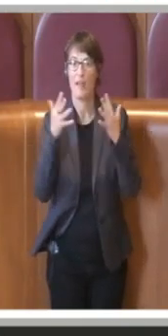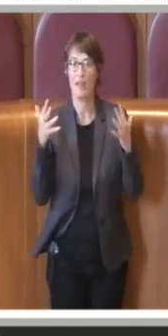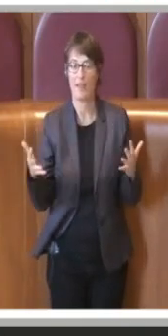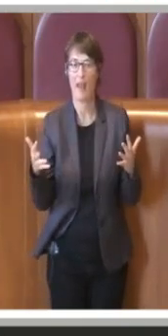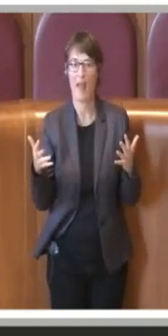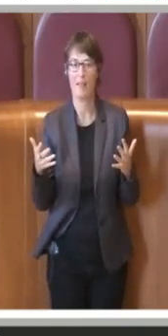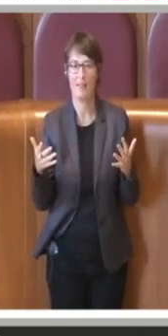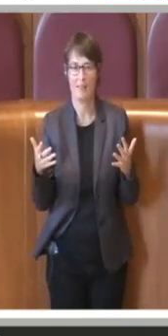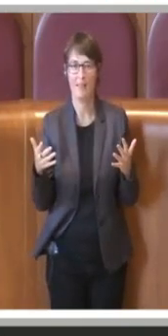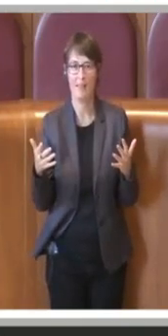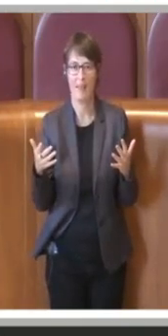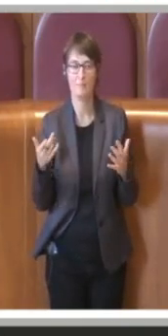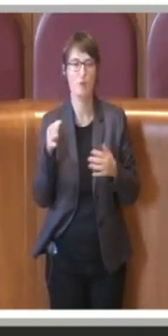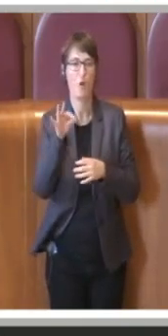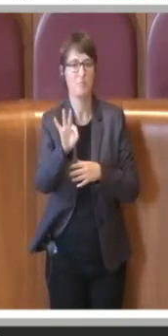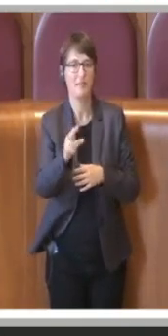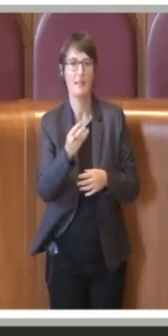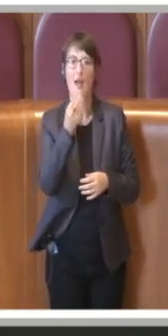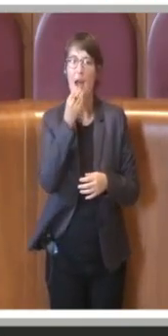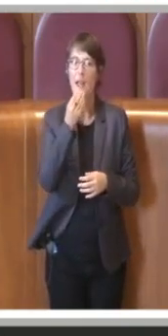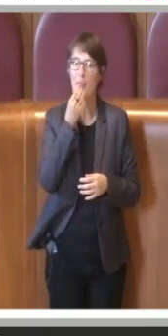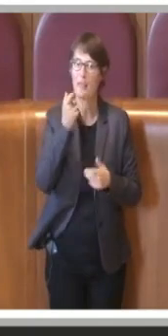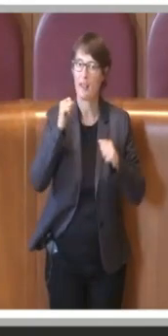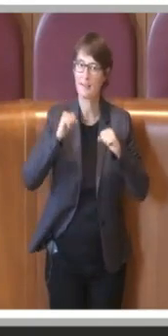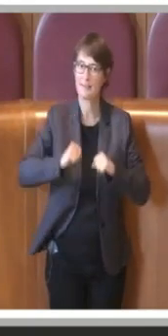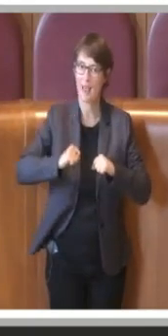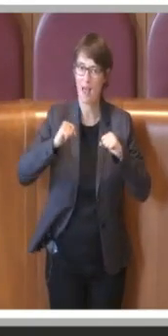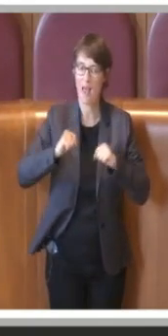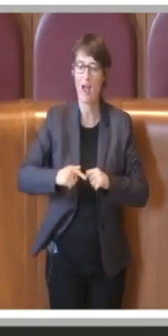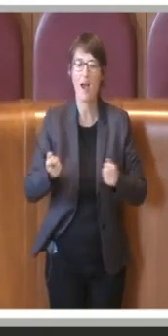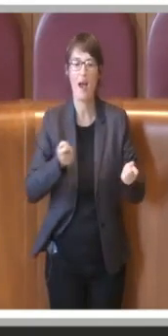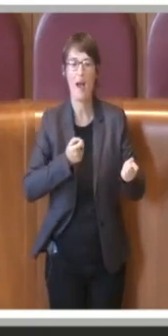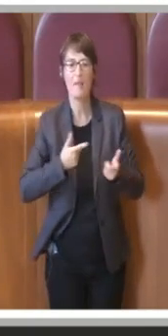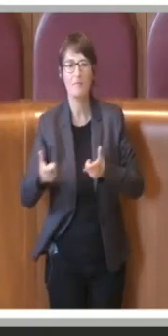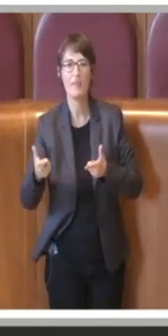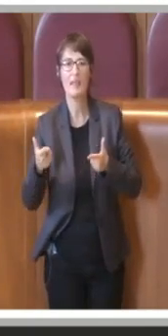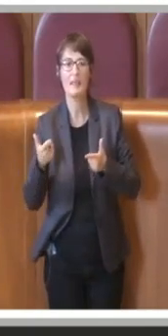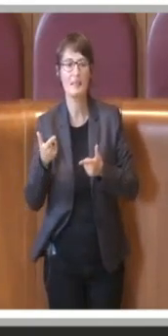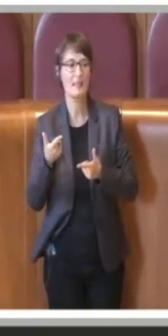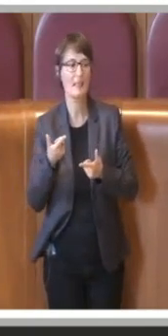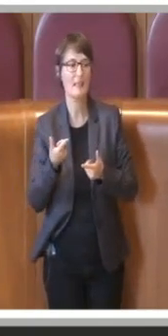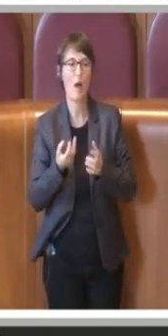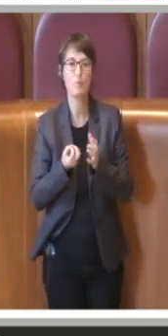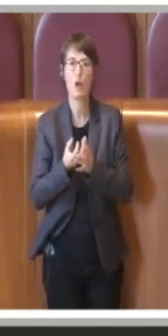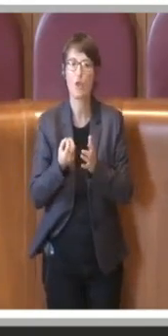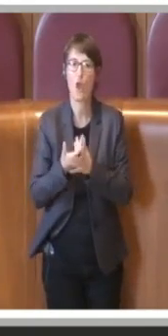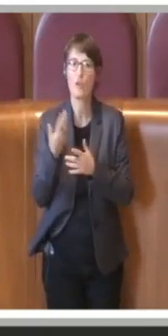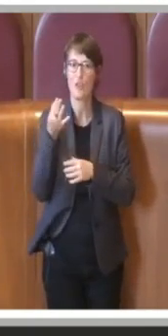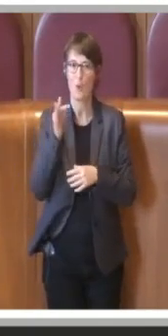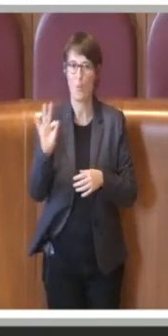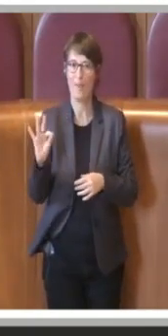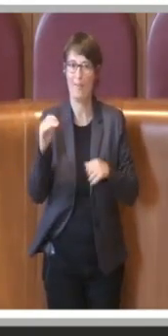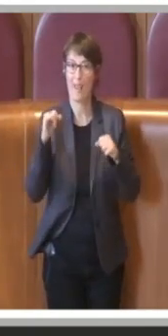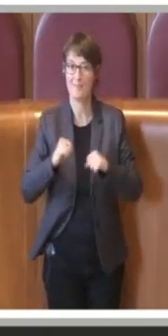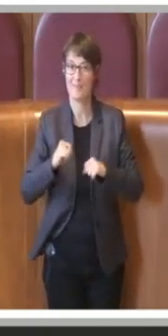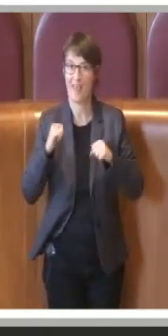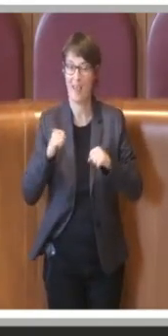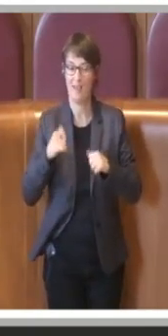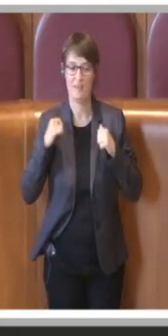un'alimentazione sana, che vede appunto la vendita di prodotti di qualità e sani ai cittadini e che prevede